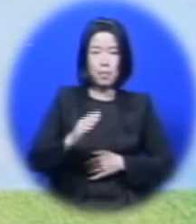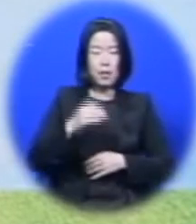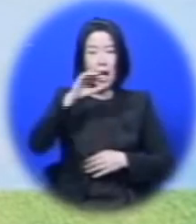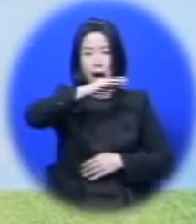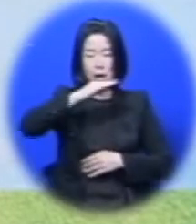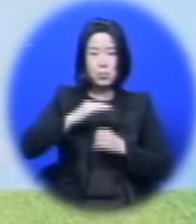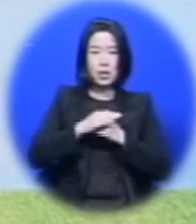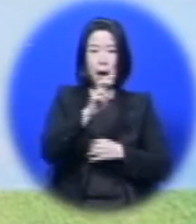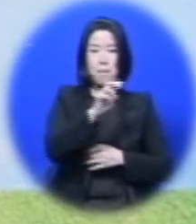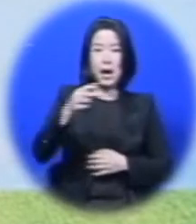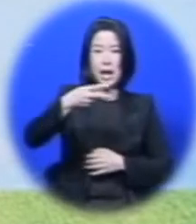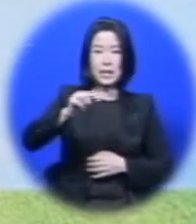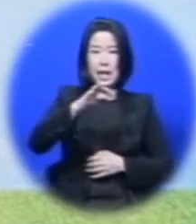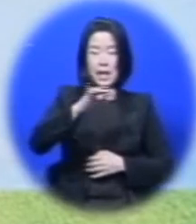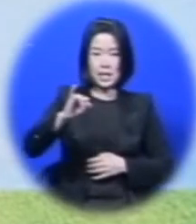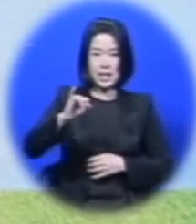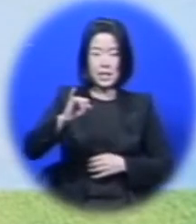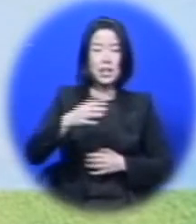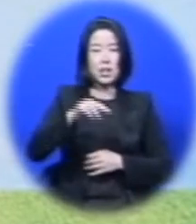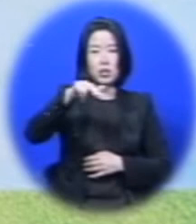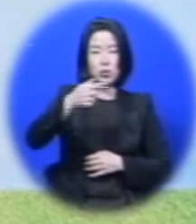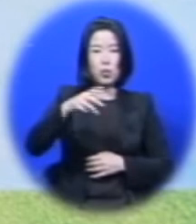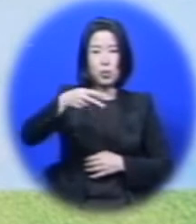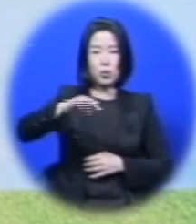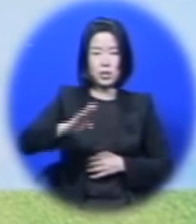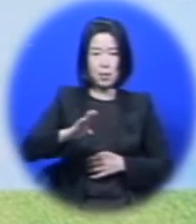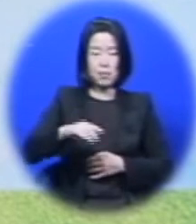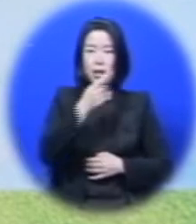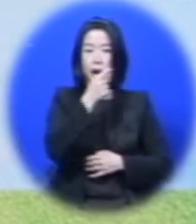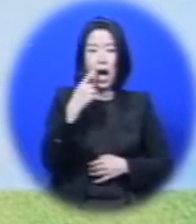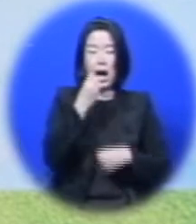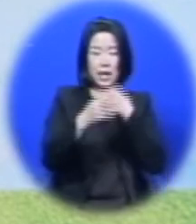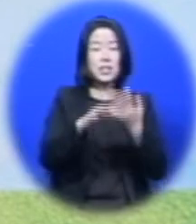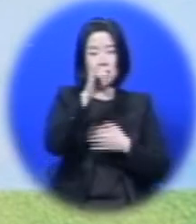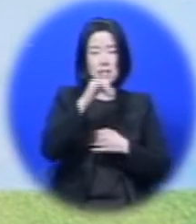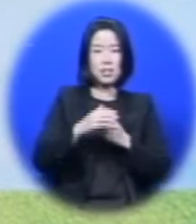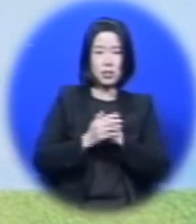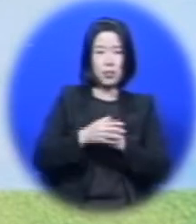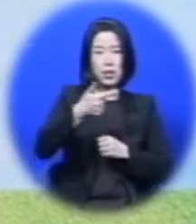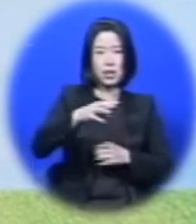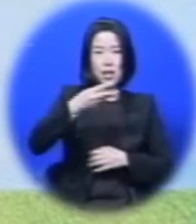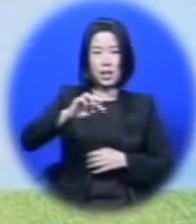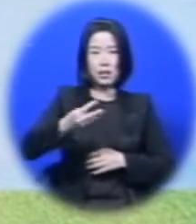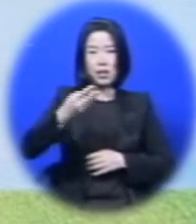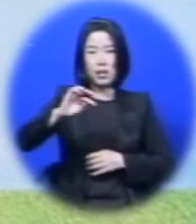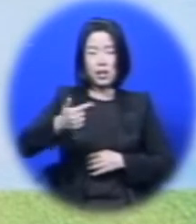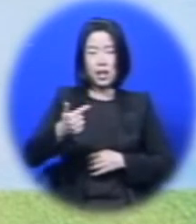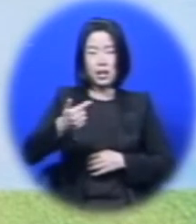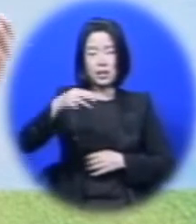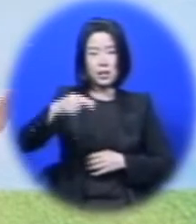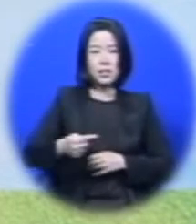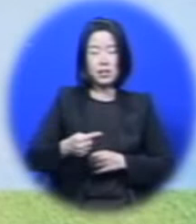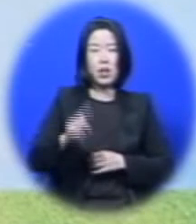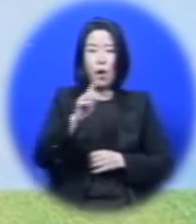마사이족의 조셉이라고 하는 사람의 간증이 나옵니다. 네덜란드 암스테르담에서 모인 어느